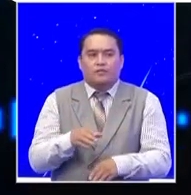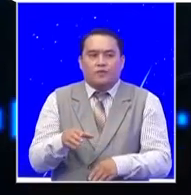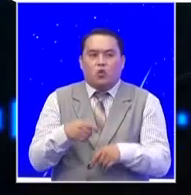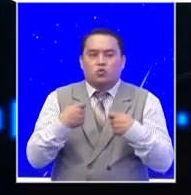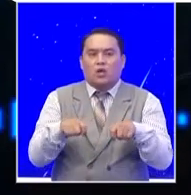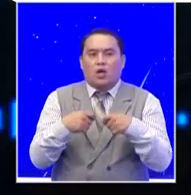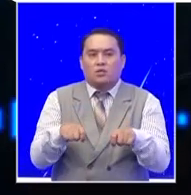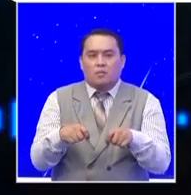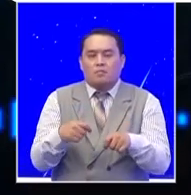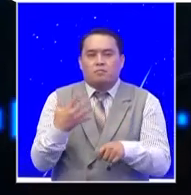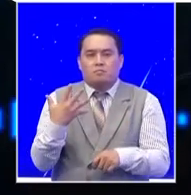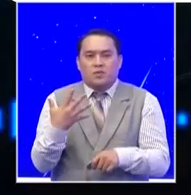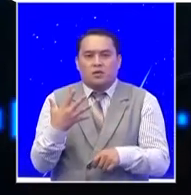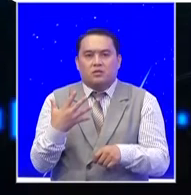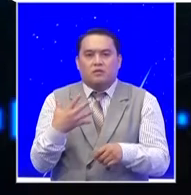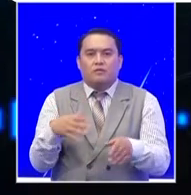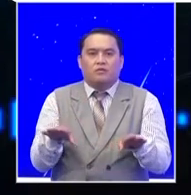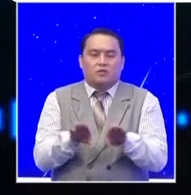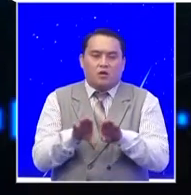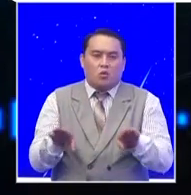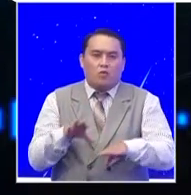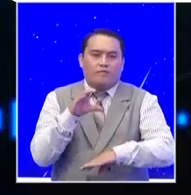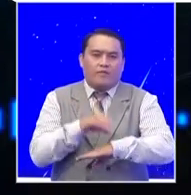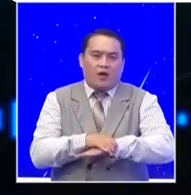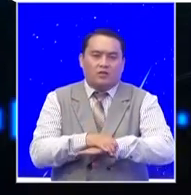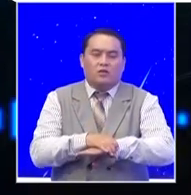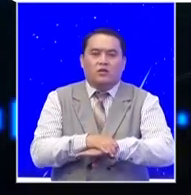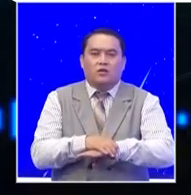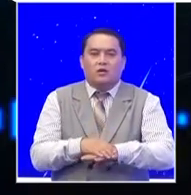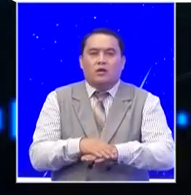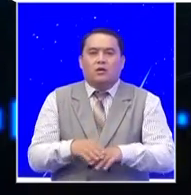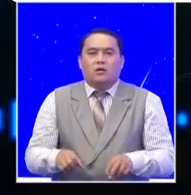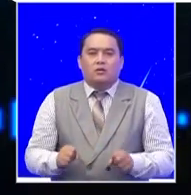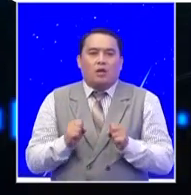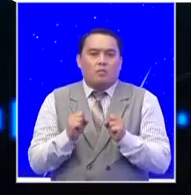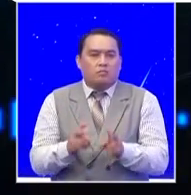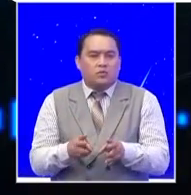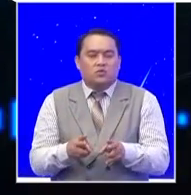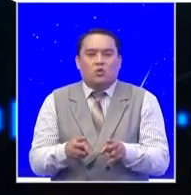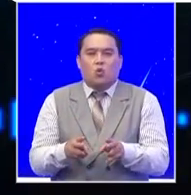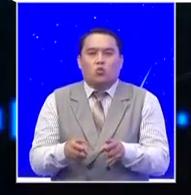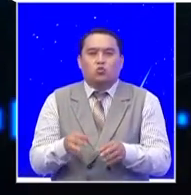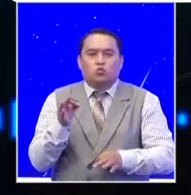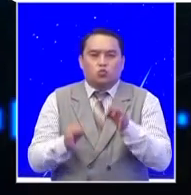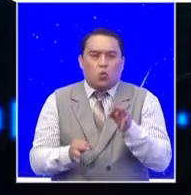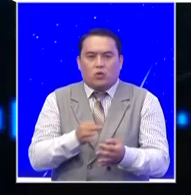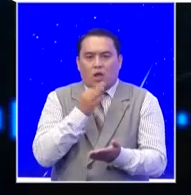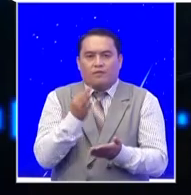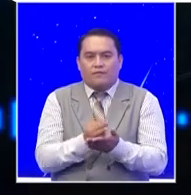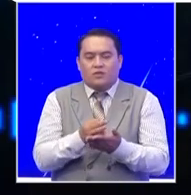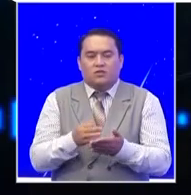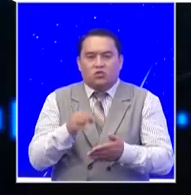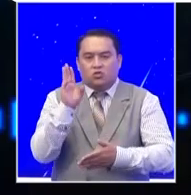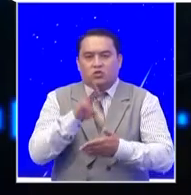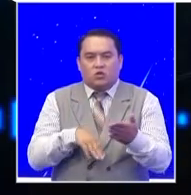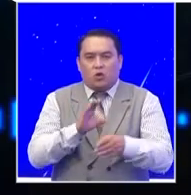сатудың 5-тен астам ұқсас фактілері анықталды. Қылмыстық істер аудан және облыстық сотқа жауапкершілікке тарту